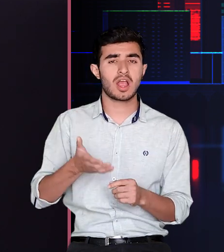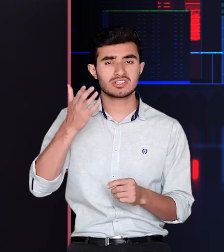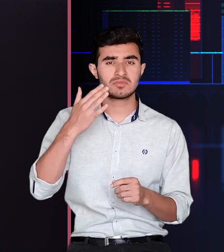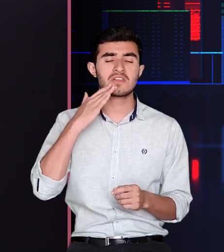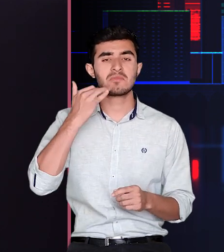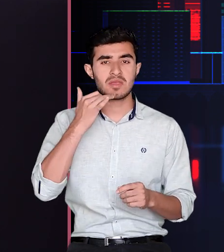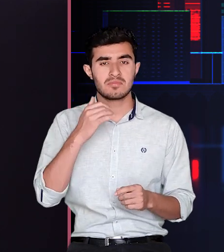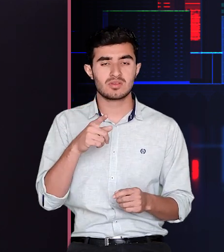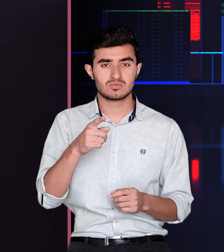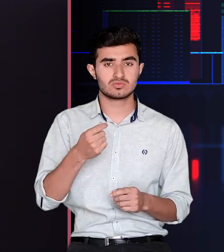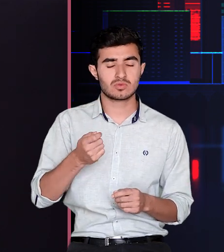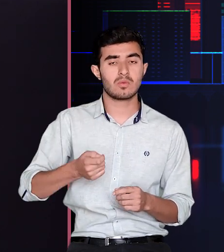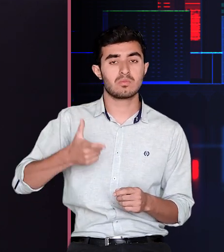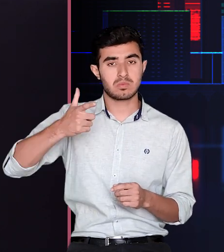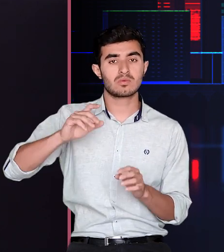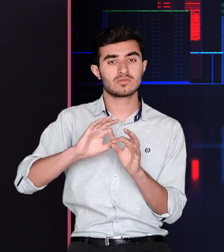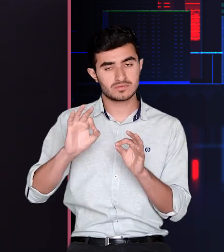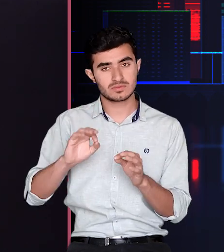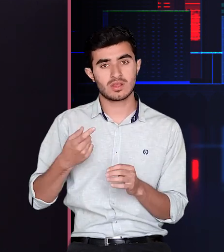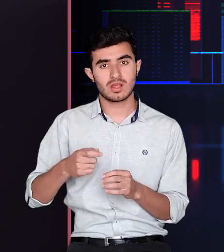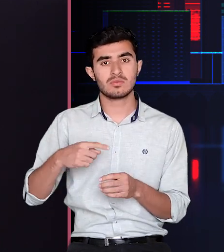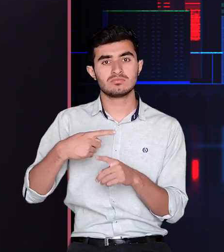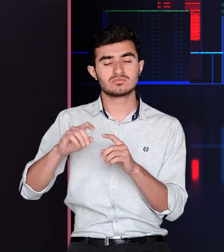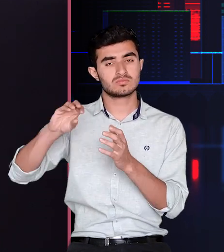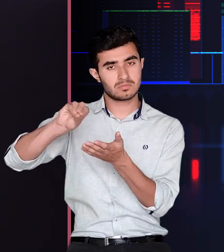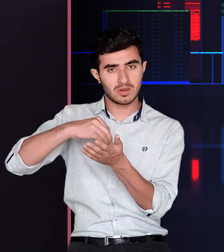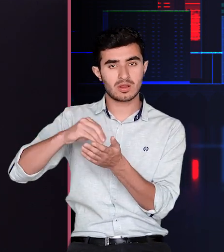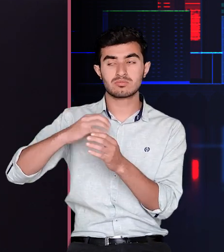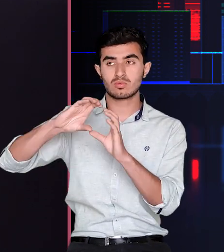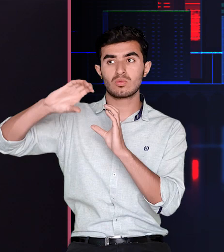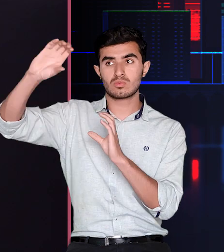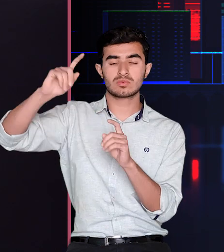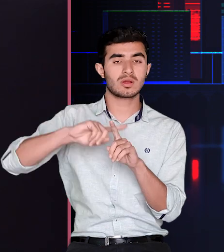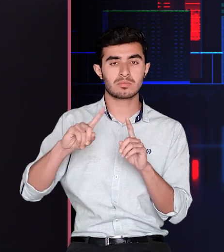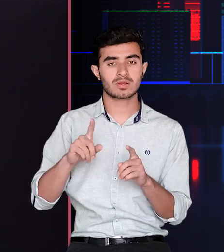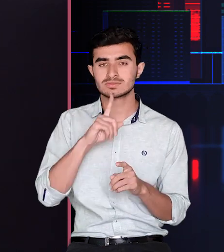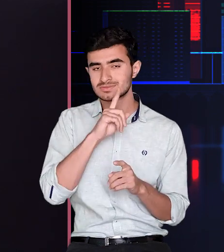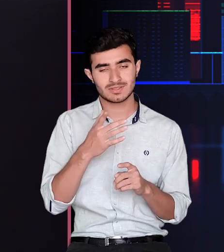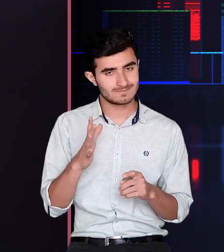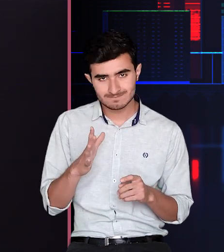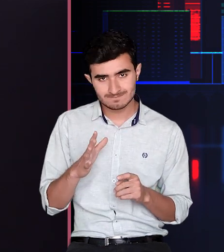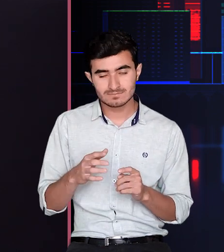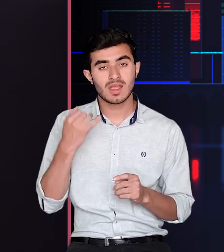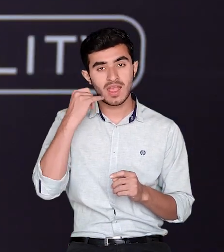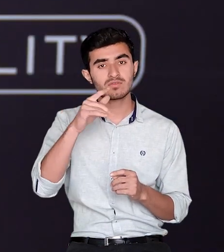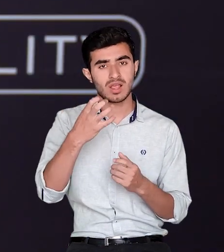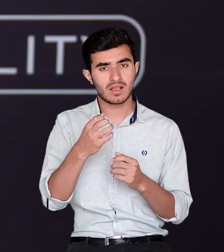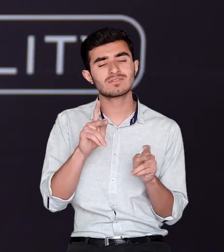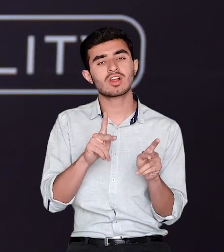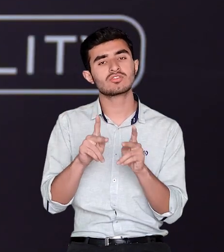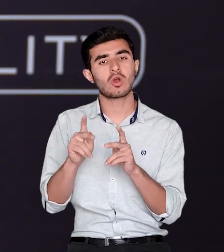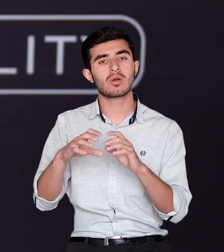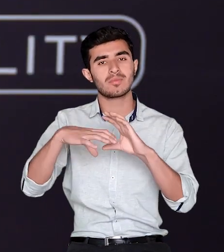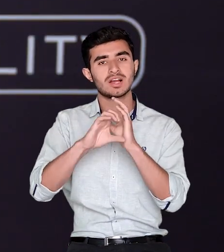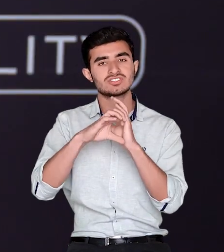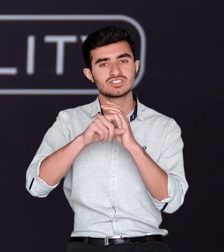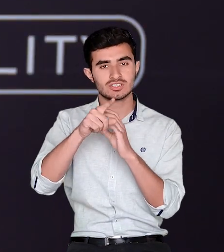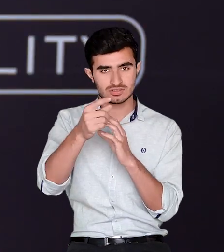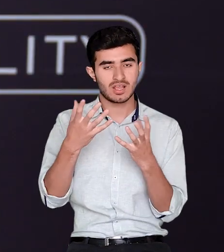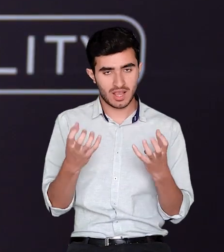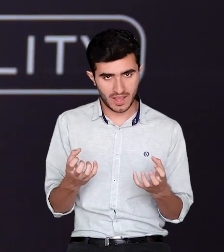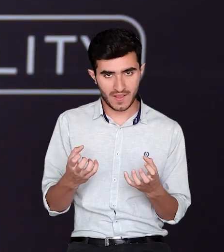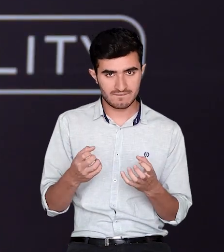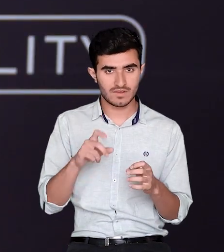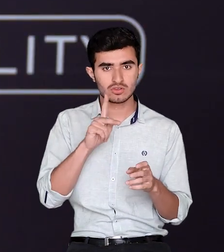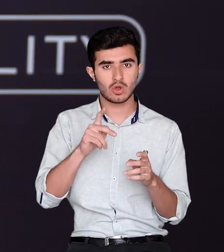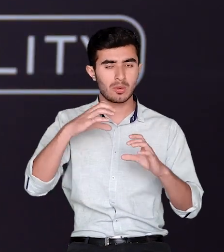वेरी एक्सपेंसिव फील्ड, जिसमें आपको हाई एंड मटेरियल चाहिए होते हैं टू डू एस्ट्रोफोटोग्राफी, मगर ऐसा नहीं है। आप सिंपल DSLR